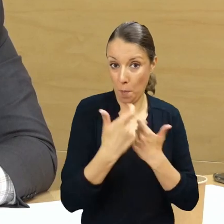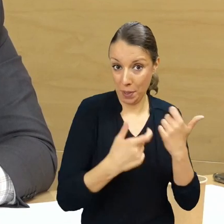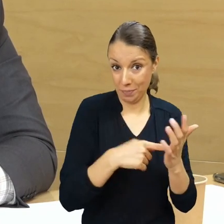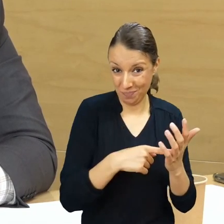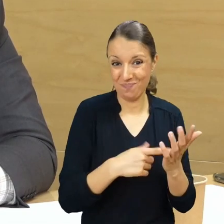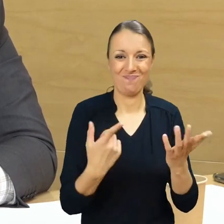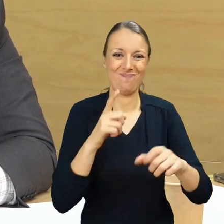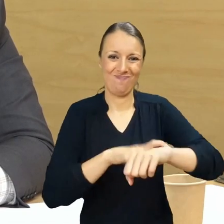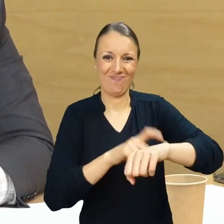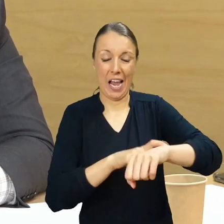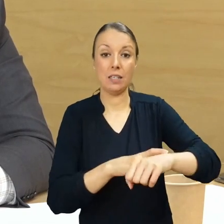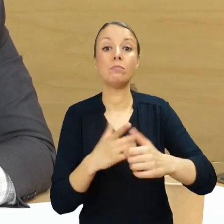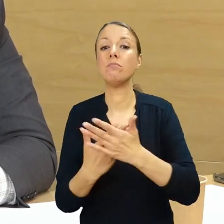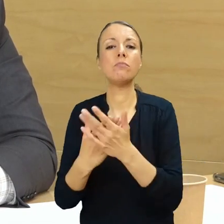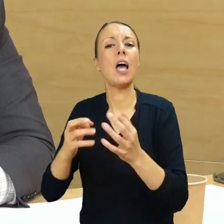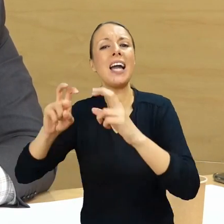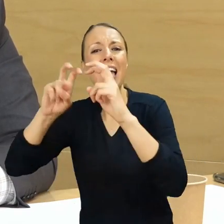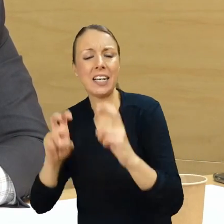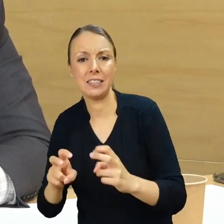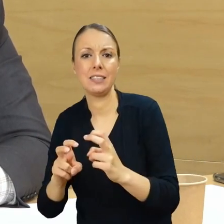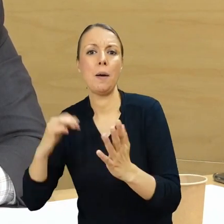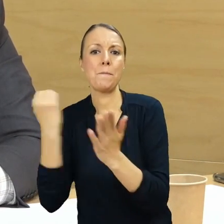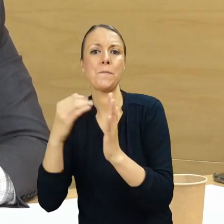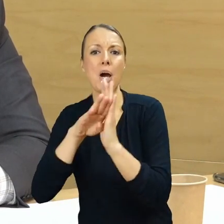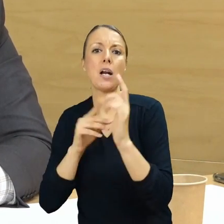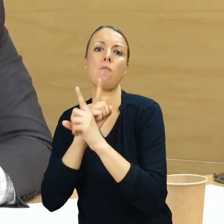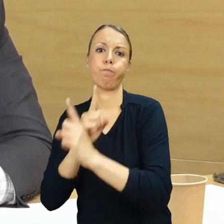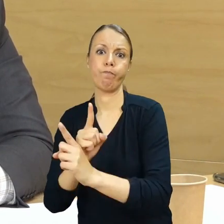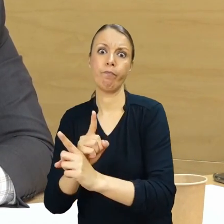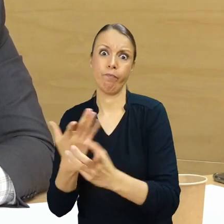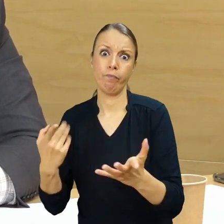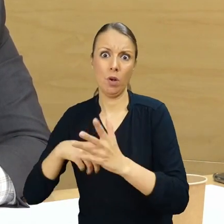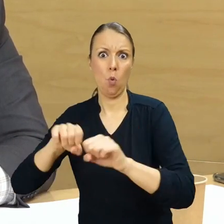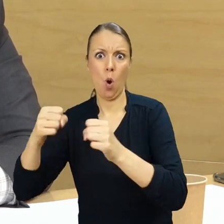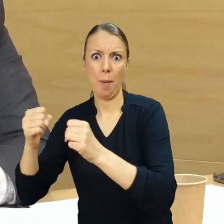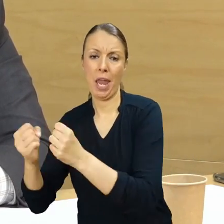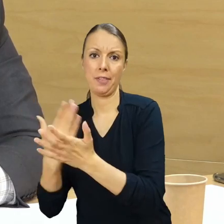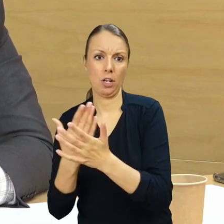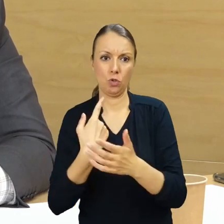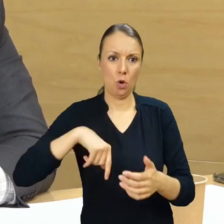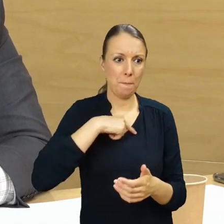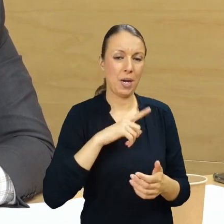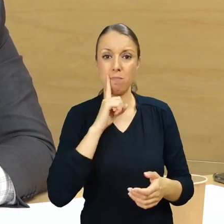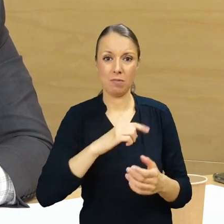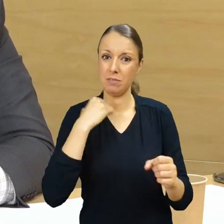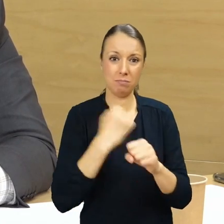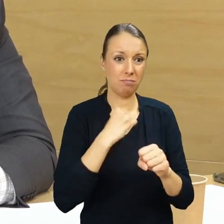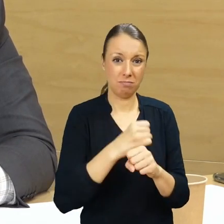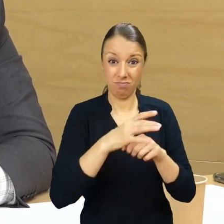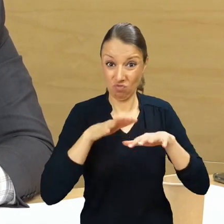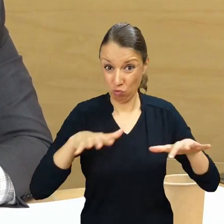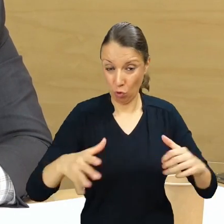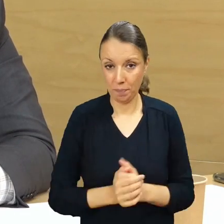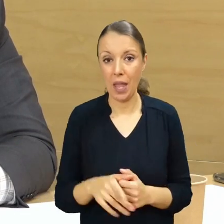tych zadań jest na tyle dużo, że trochę nie ma w co rąk włożyć, a te sprawy wymagają jednak